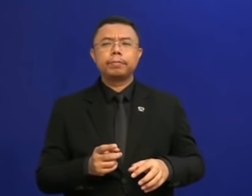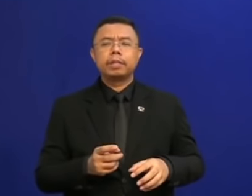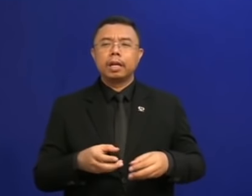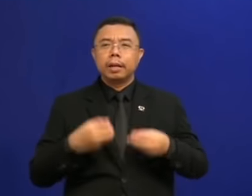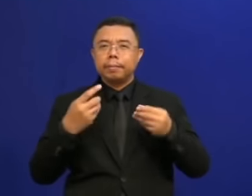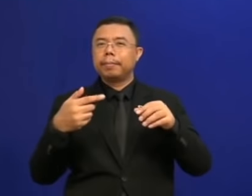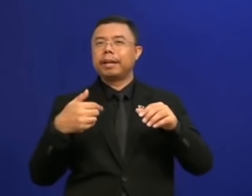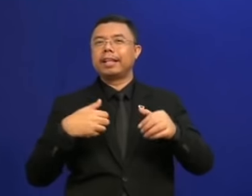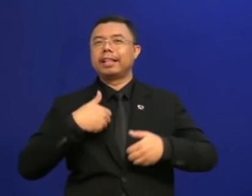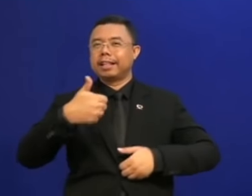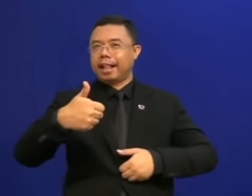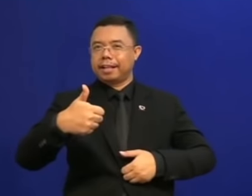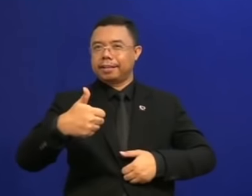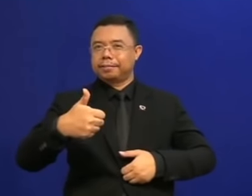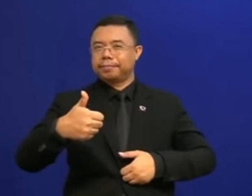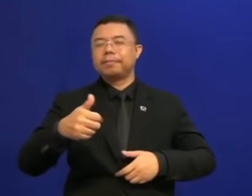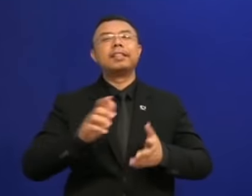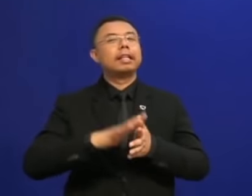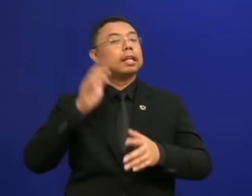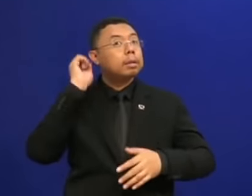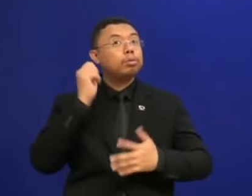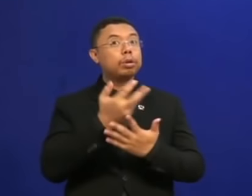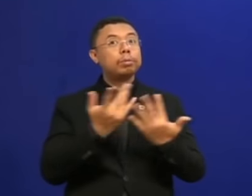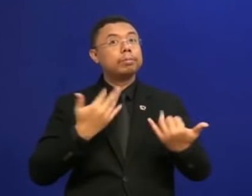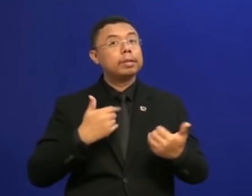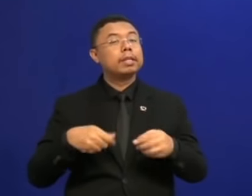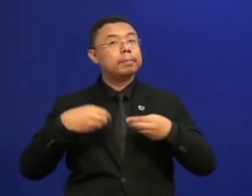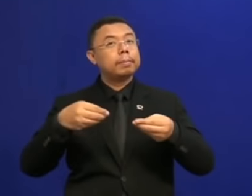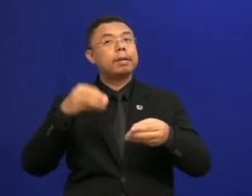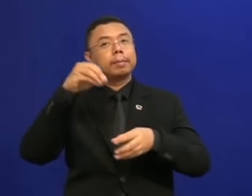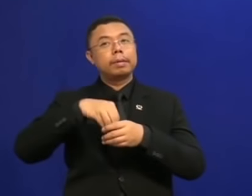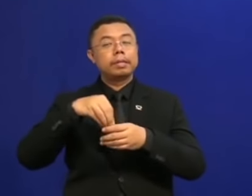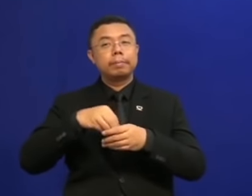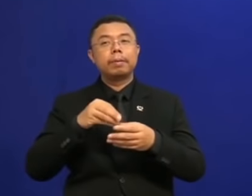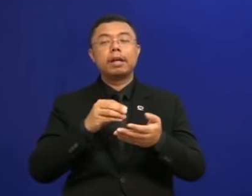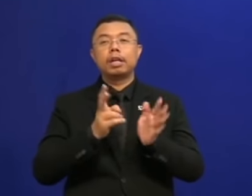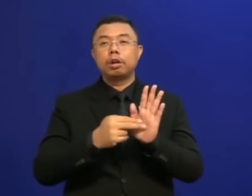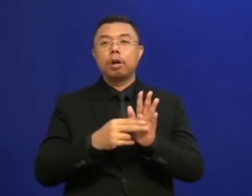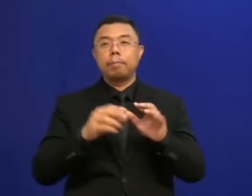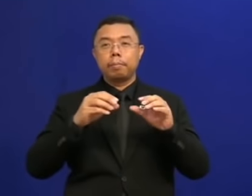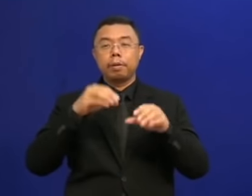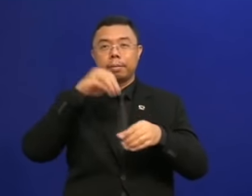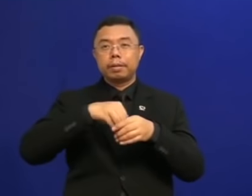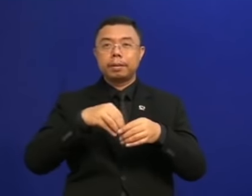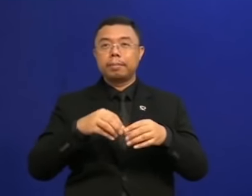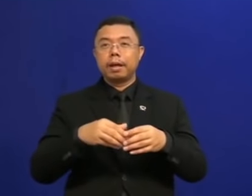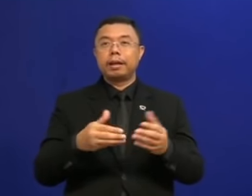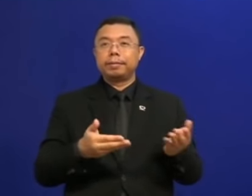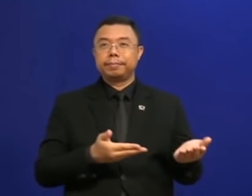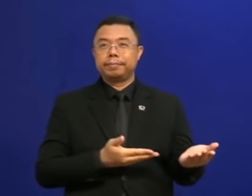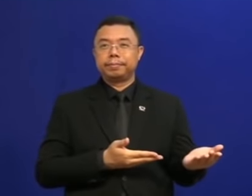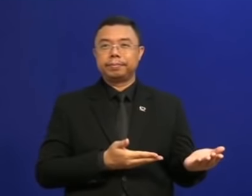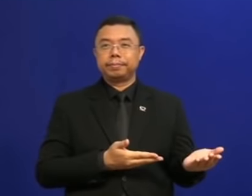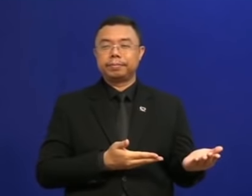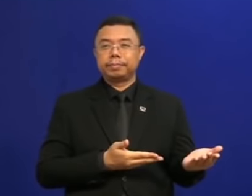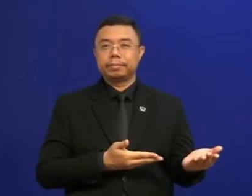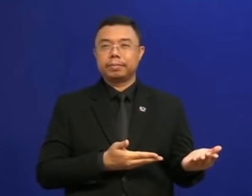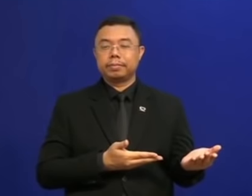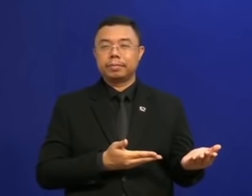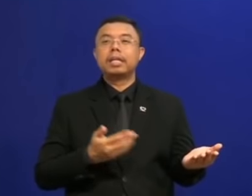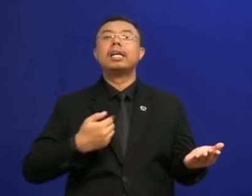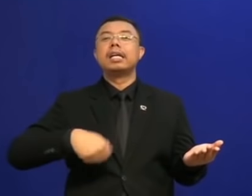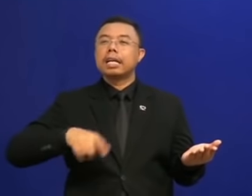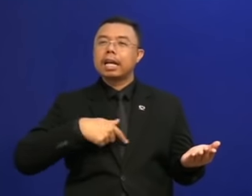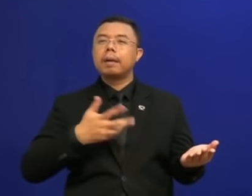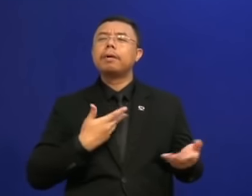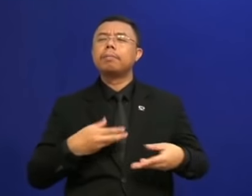memberi tanda like. Dan ibu-ibu juga bisa memberikan persembahan di nomor persembahan yang tertera ini. Dan kami